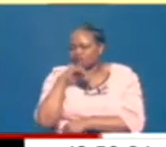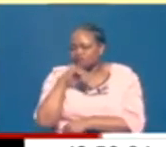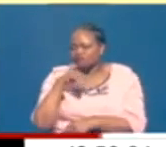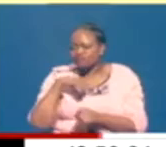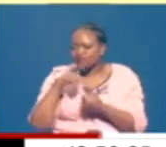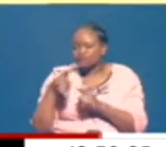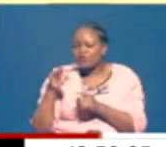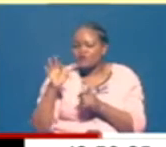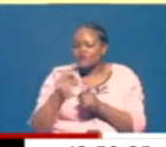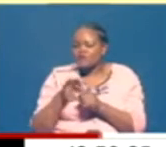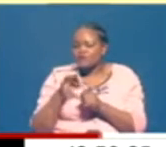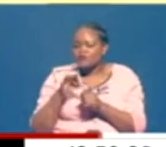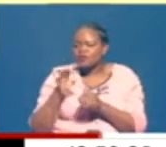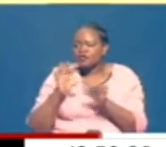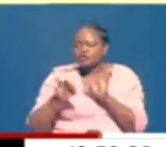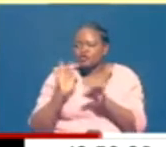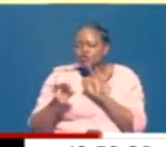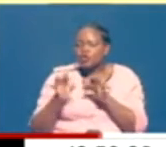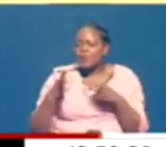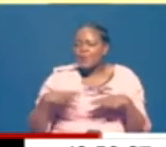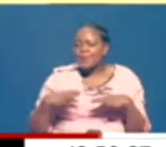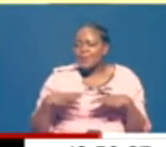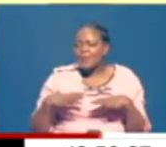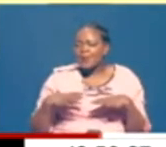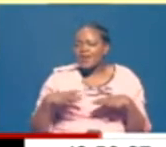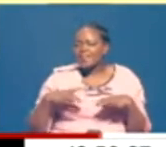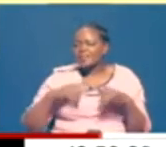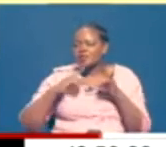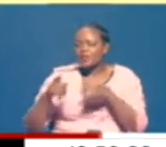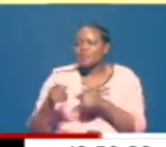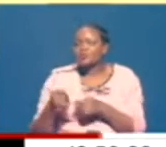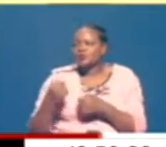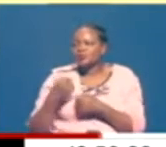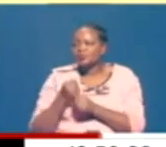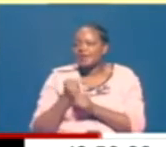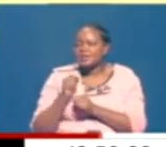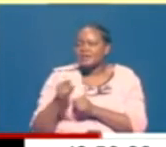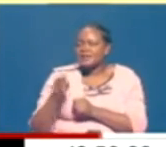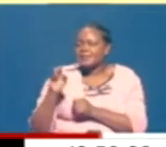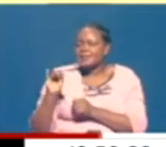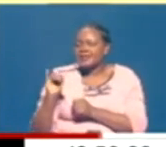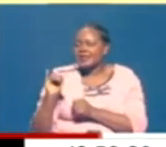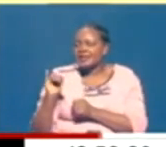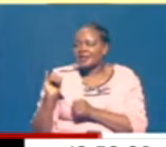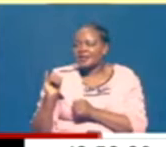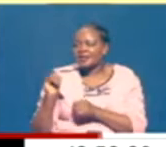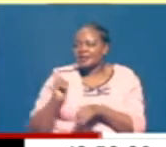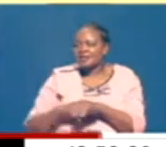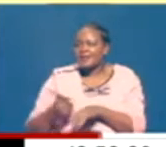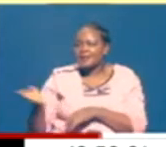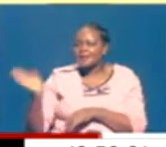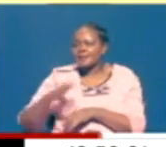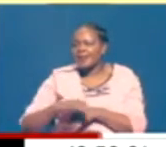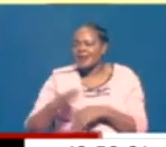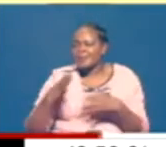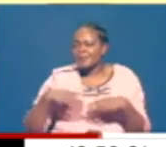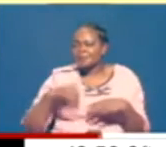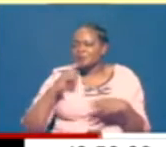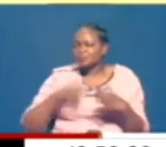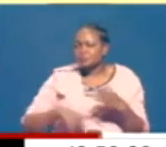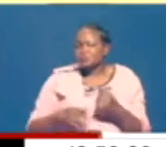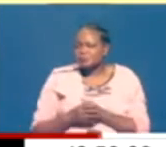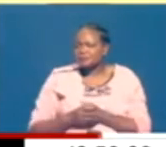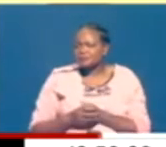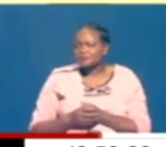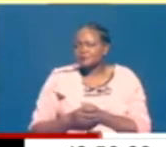wale watu wale wa kwanza, wakaenda kwenda kutengeneza hiyo maneno ya BBI. Wakirudi watu walisema, wakazungumza,